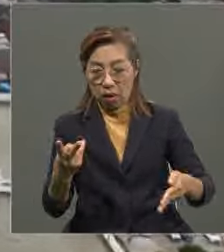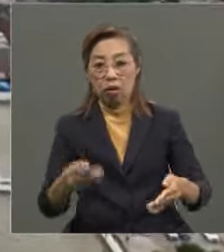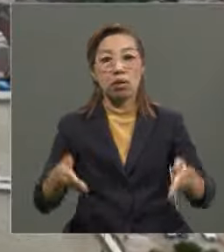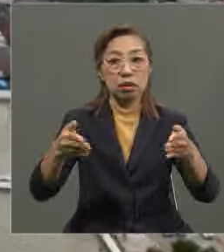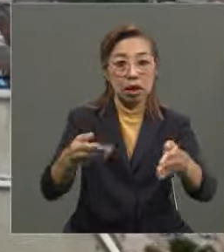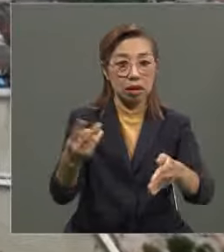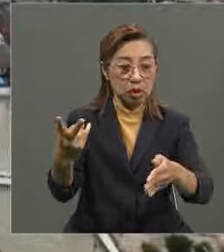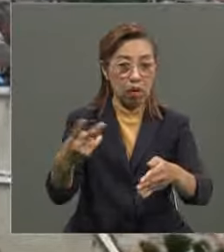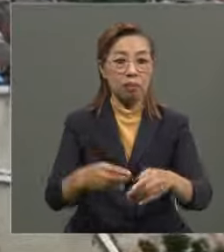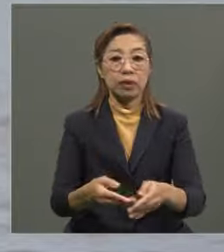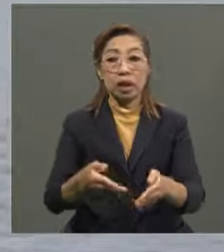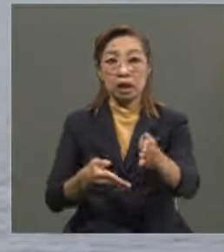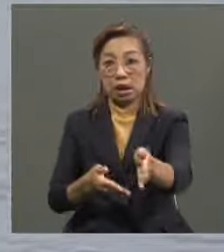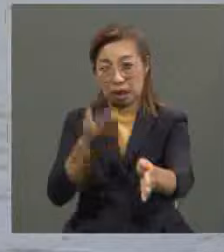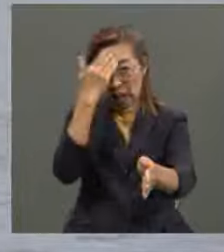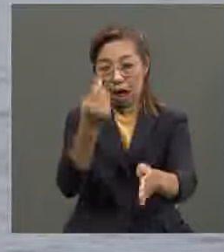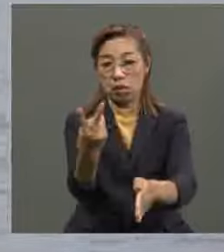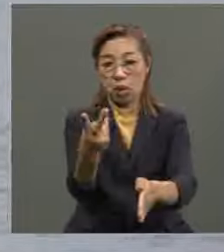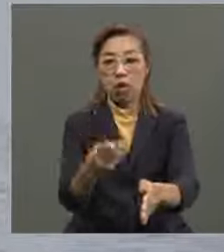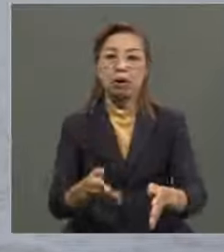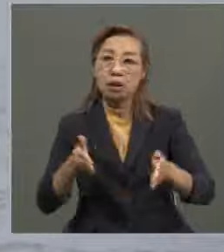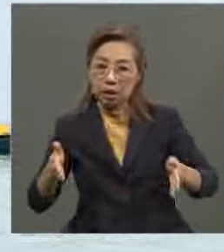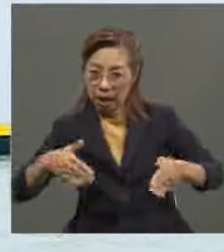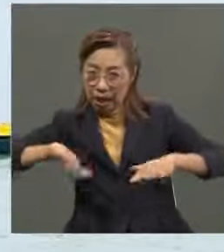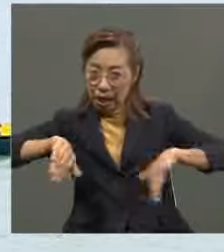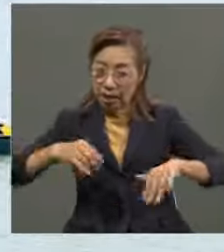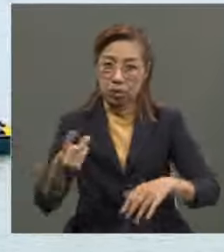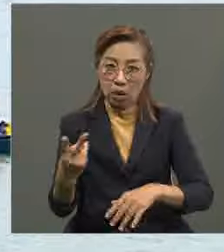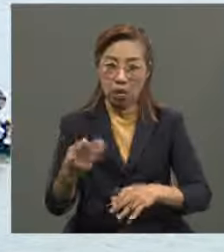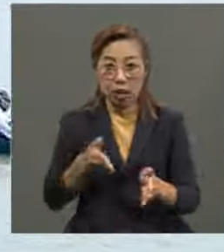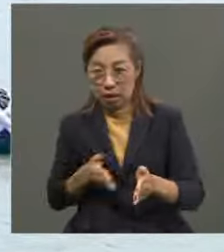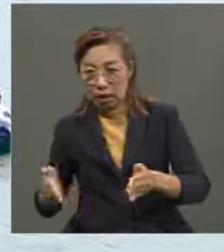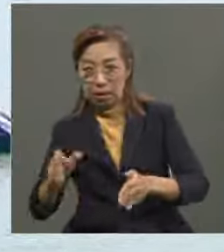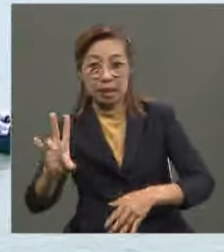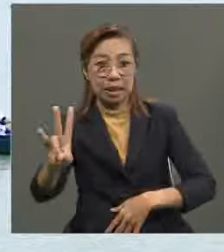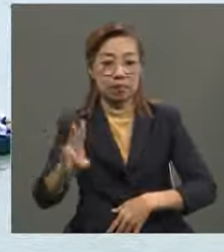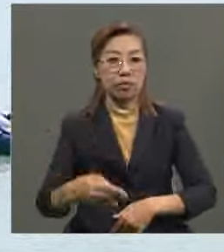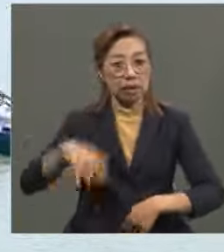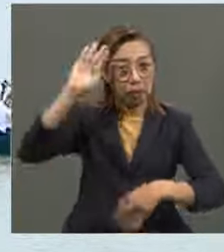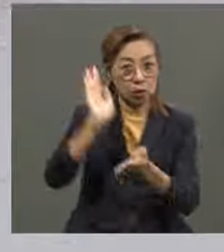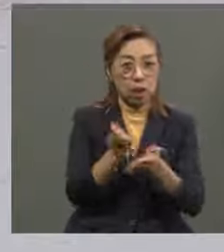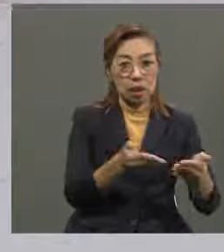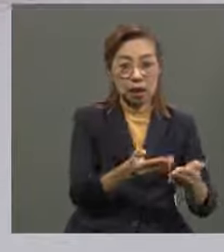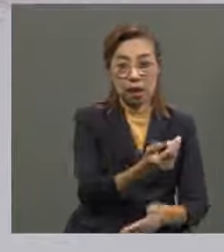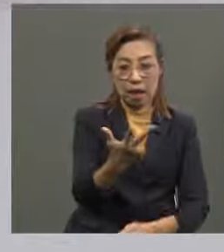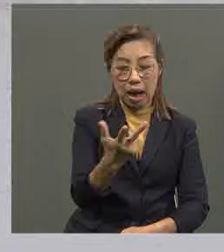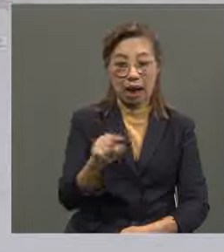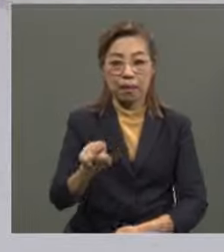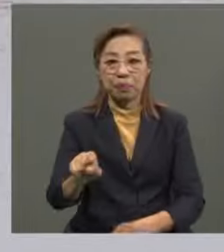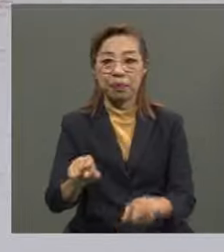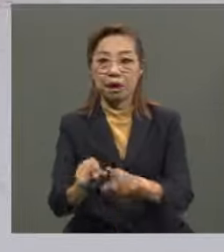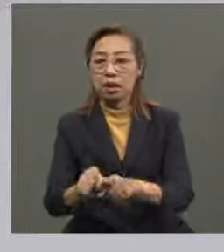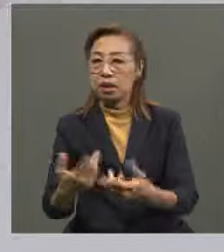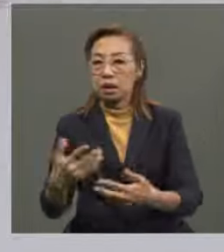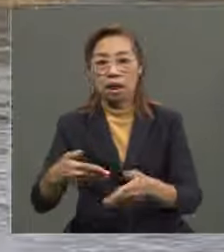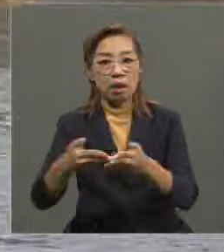ำเรือประตูหน้า2ลำเรือกลอง2ลำเรือแซง7ลำเรือตำรวจ3ลำและเรือดั้ง22